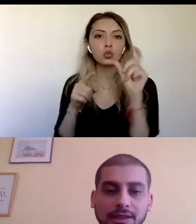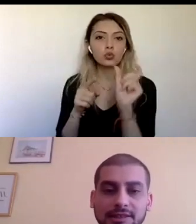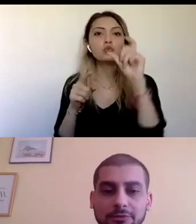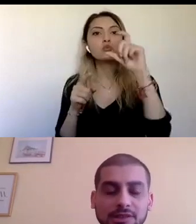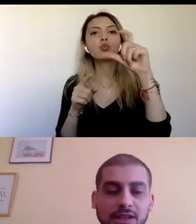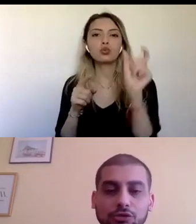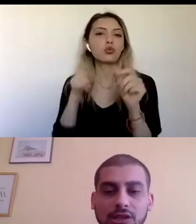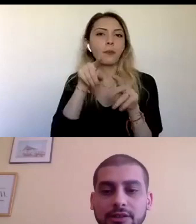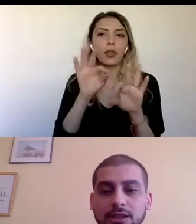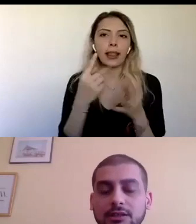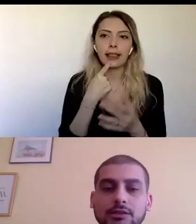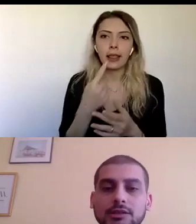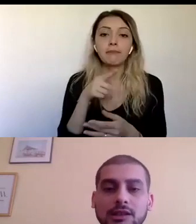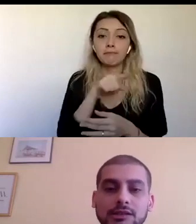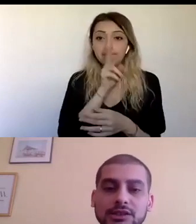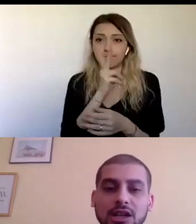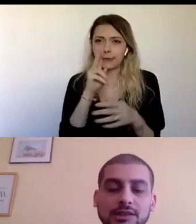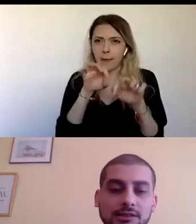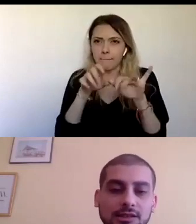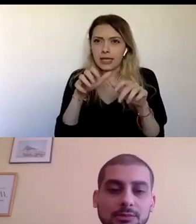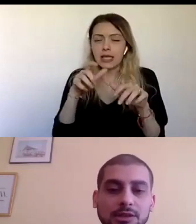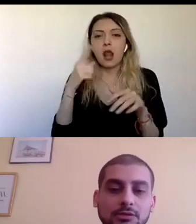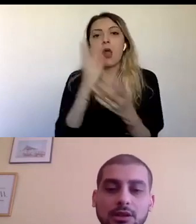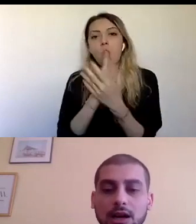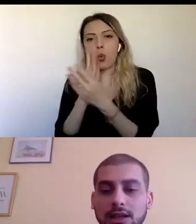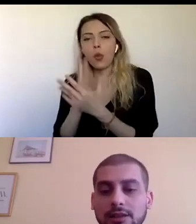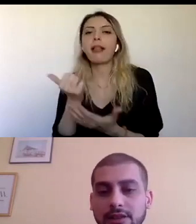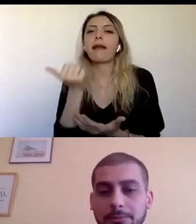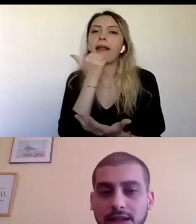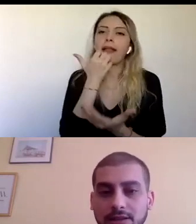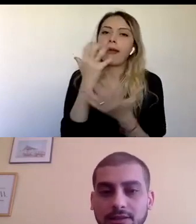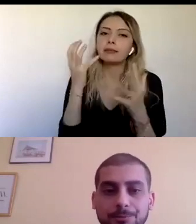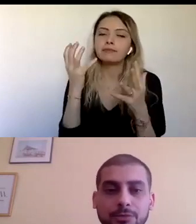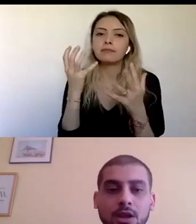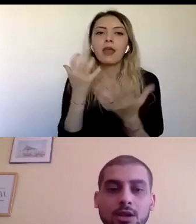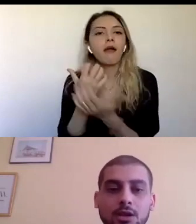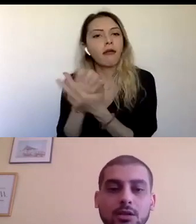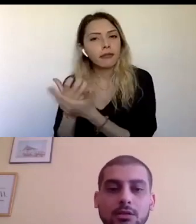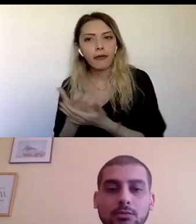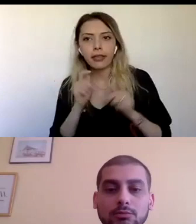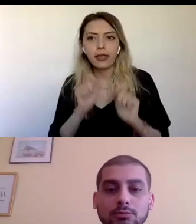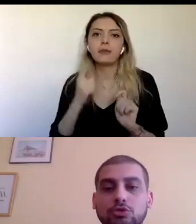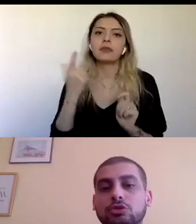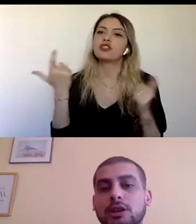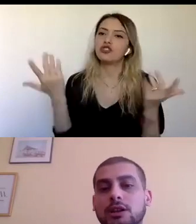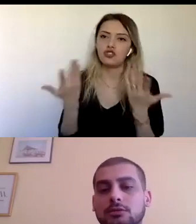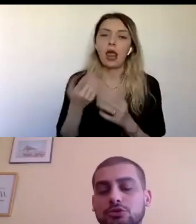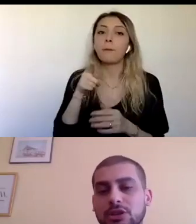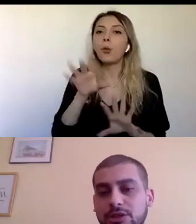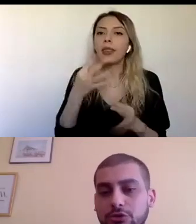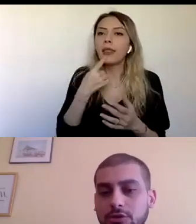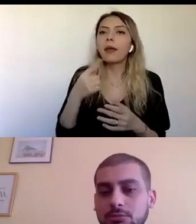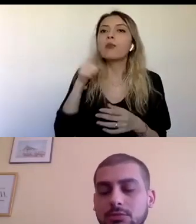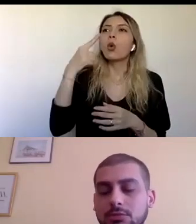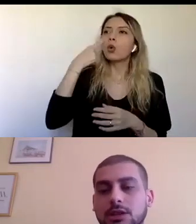dosyalarımızı, bilgisayarımızdaki dosyaları saklayacağımız, sakladığımız alanlardan bir tanesi. Bu konuda şöyle